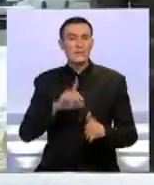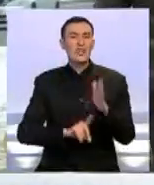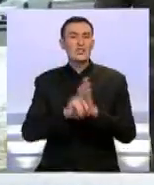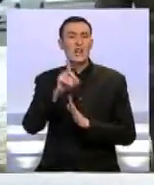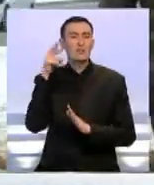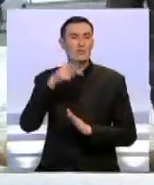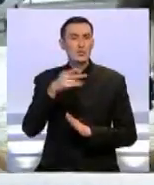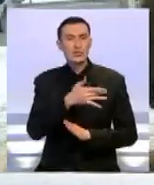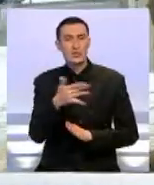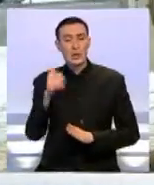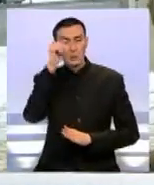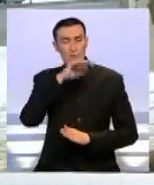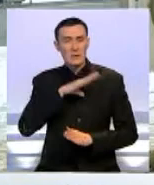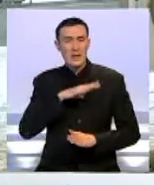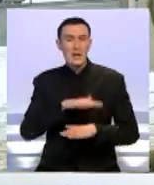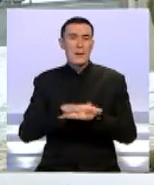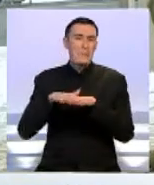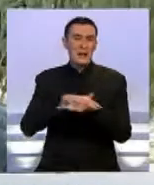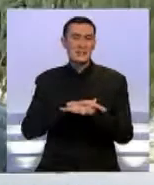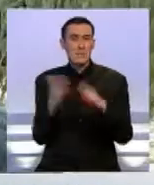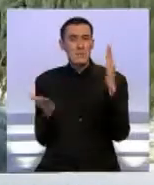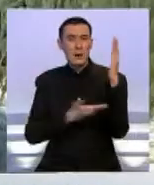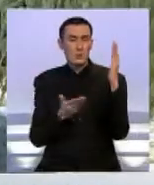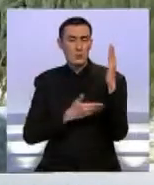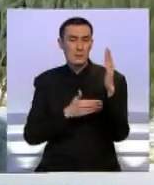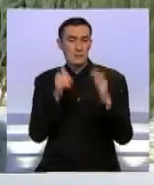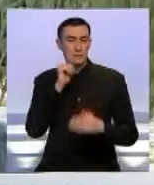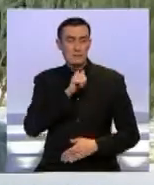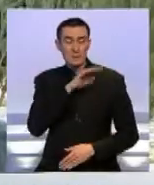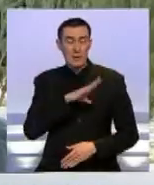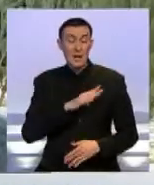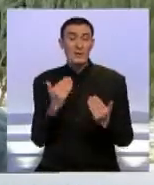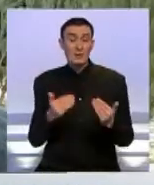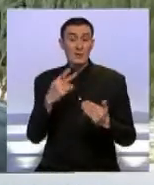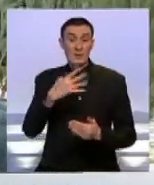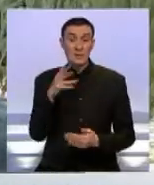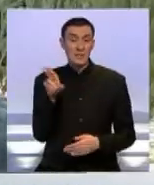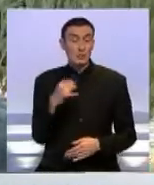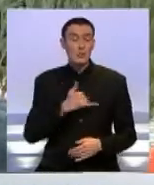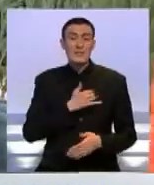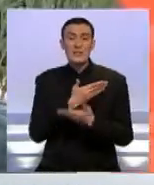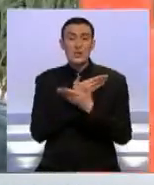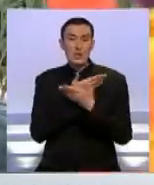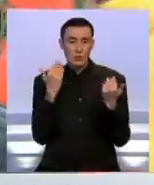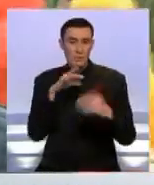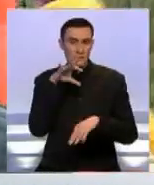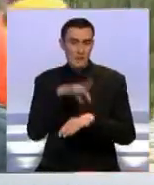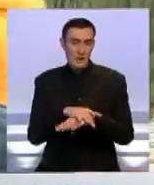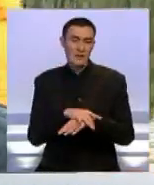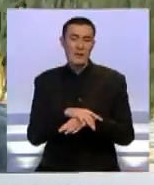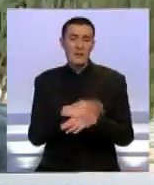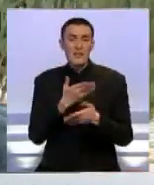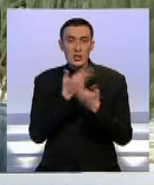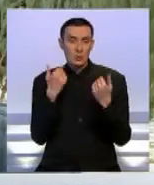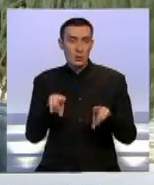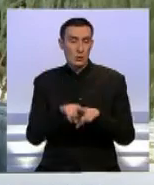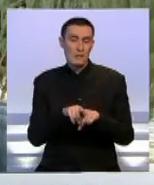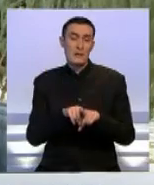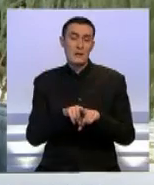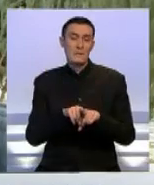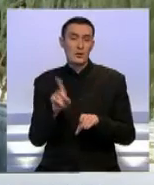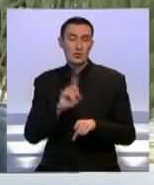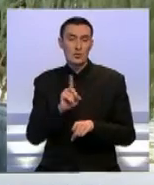2000-х годов, были массовые порубы. На сегодняшний, на 21 декабря, у нас не зарегистрировано, не выявлено ни одного